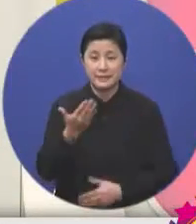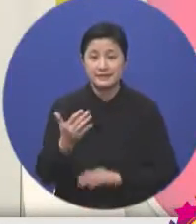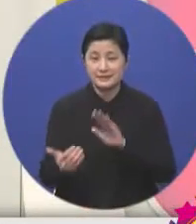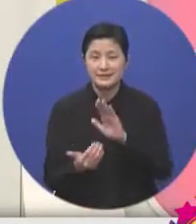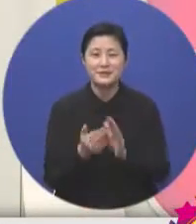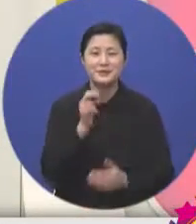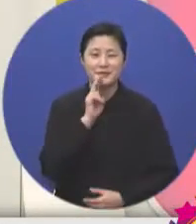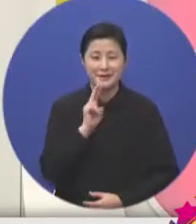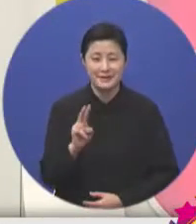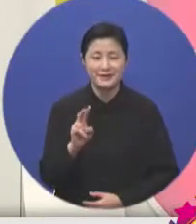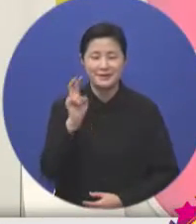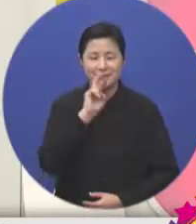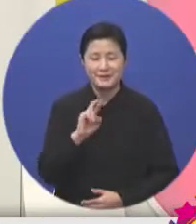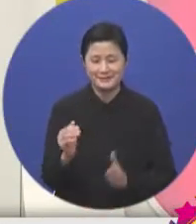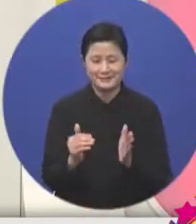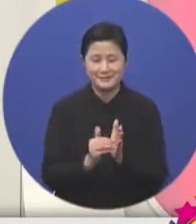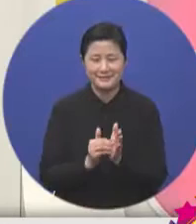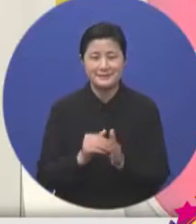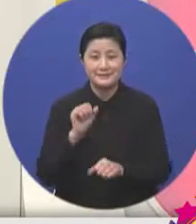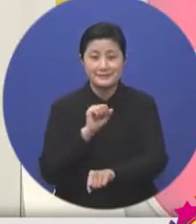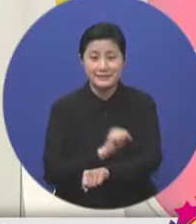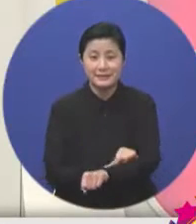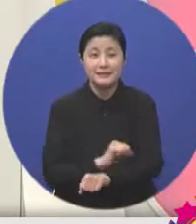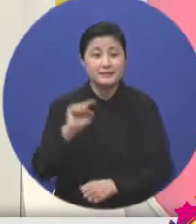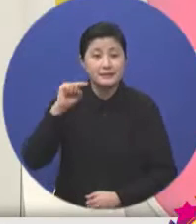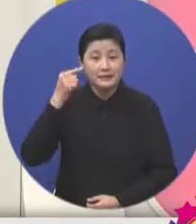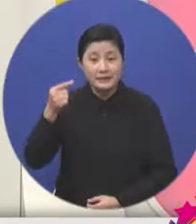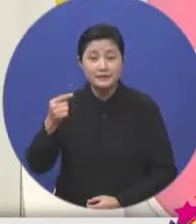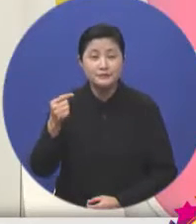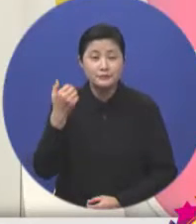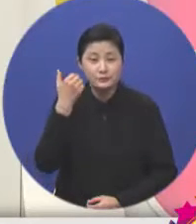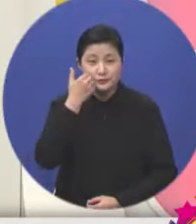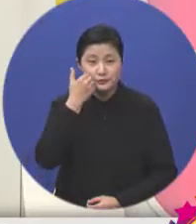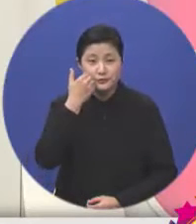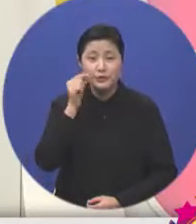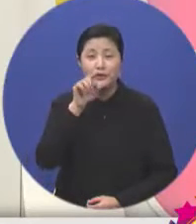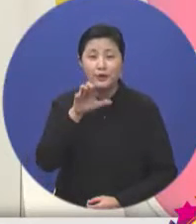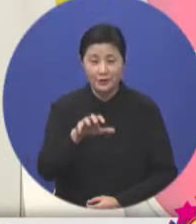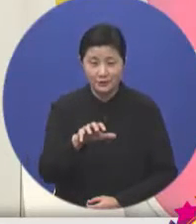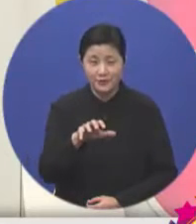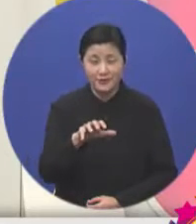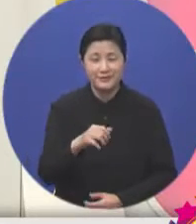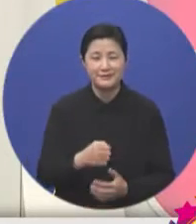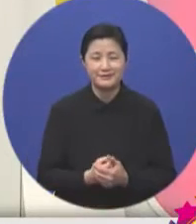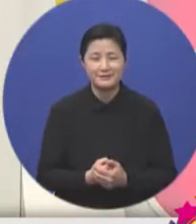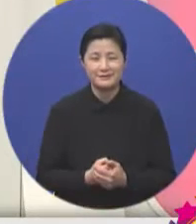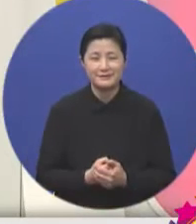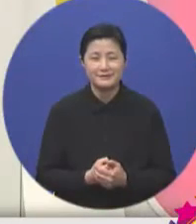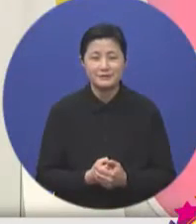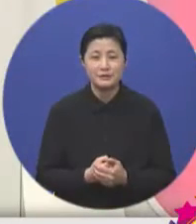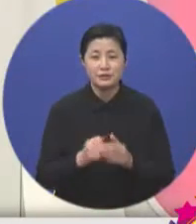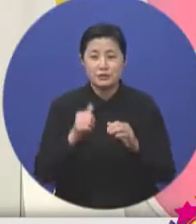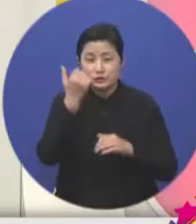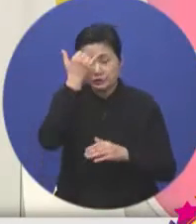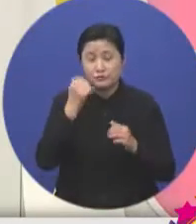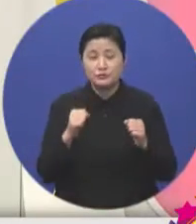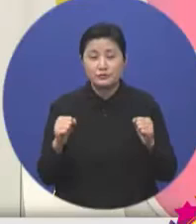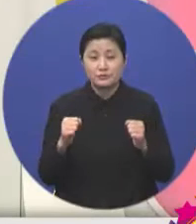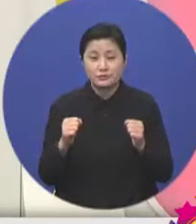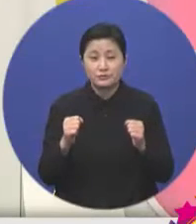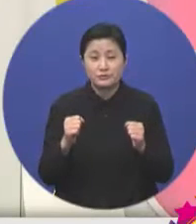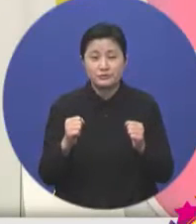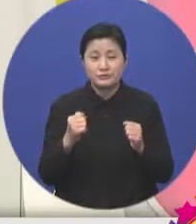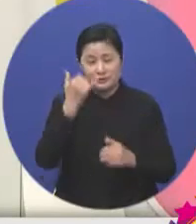최고야. 예. 불러주셨습니다. 아우, 잘하셨습니다. 자, 다음은 수빈 씨 어디로 가볼까요? 충청도로 한번